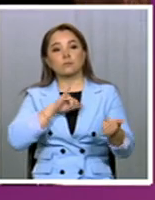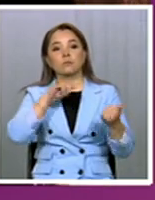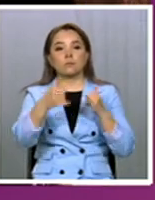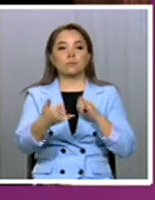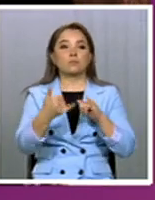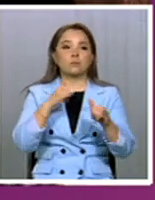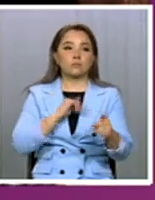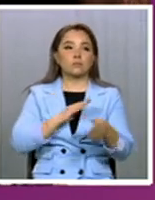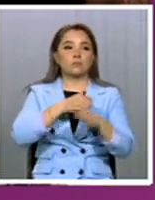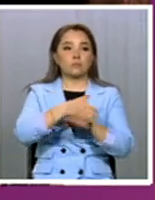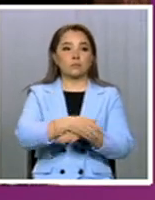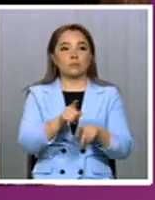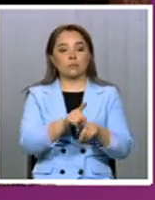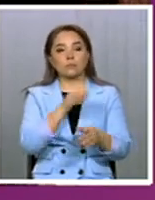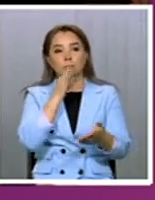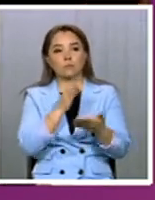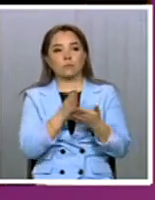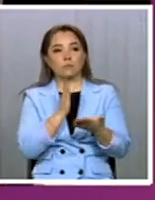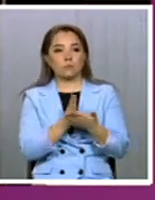болып келуі.